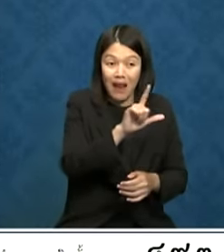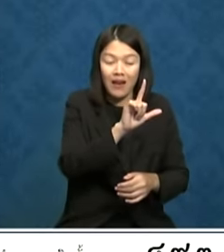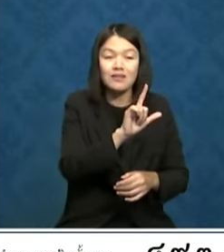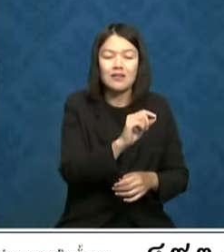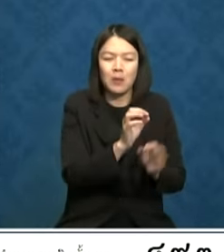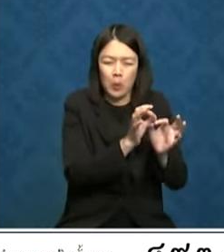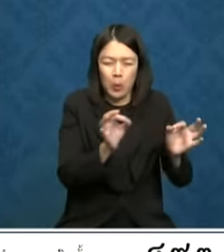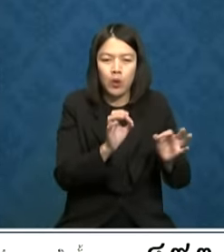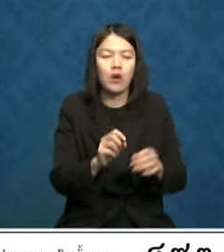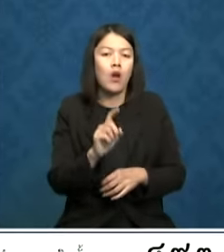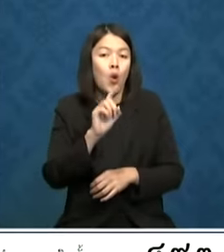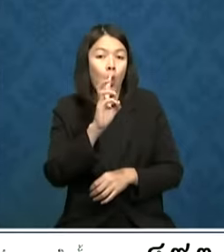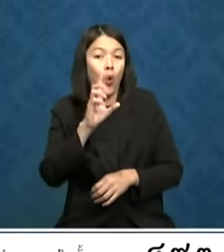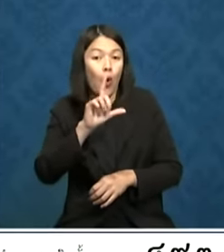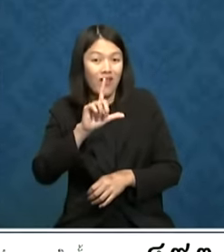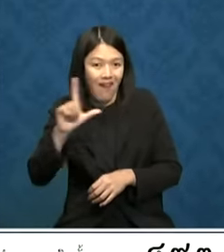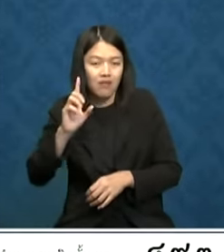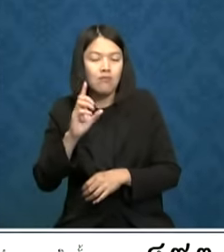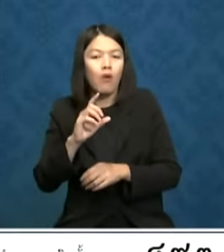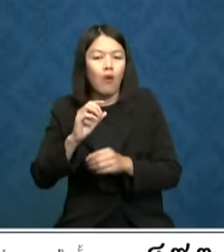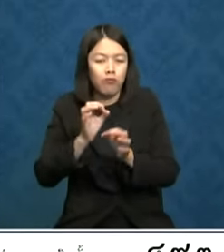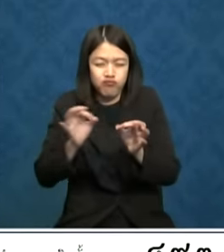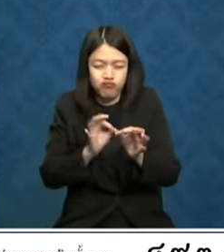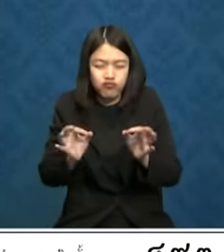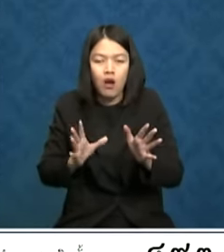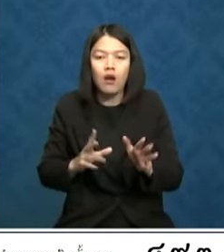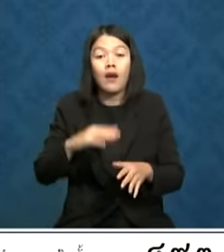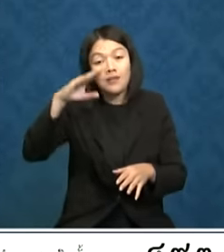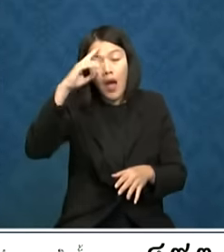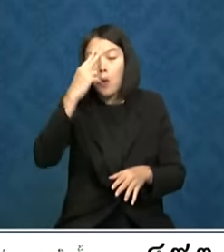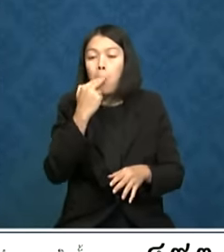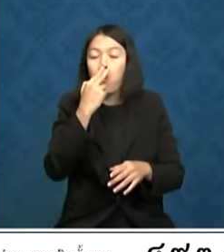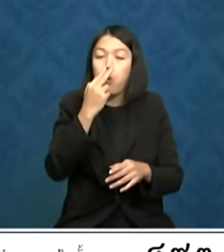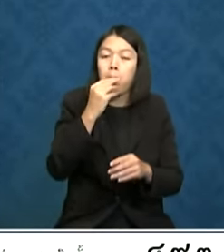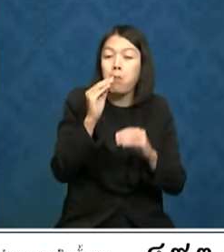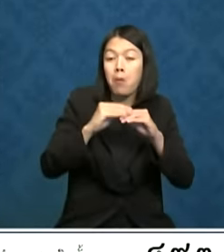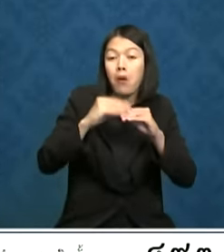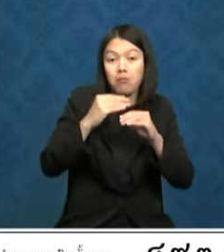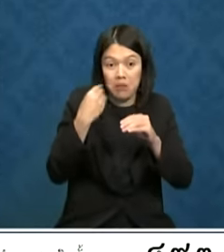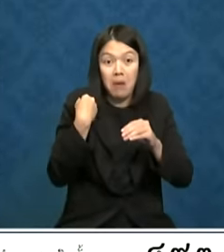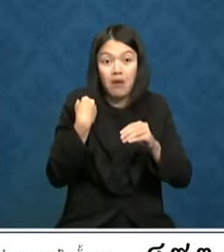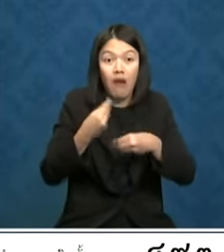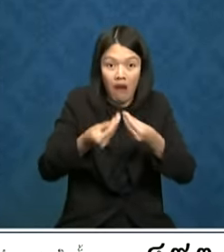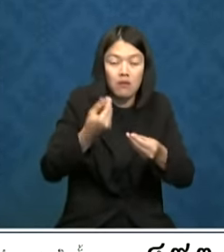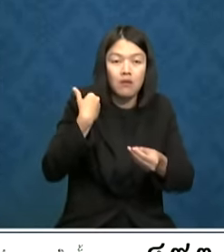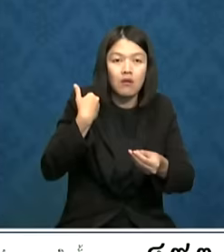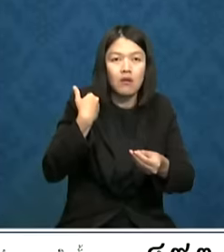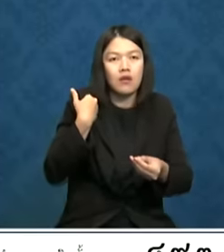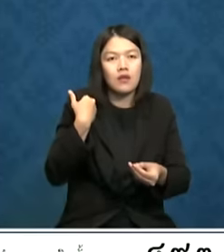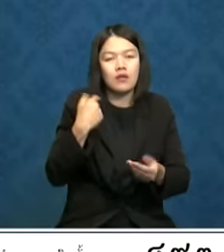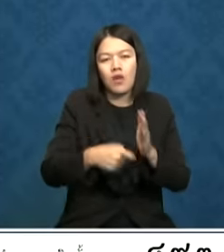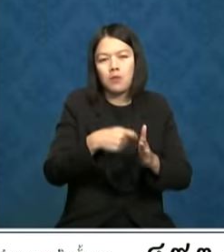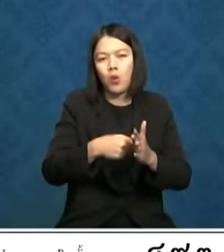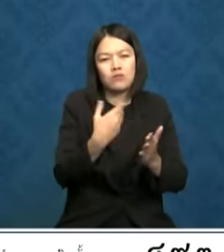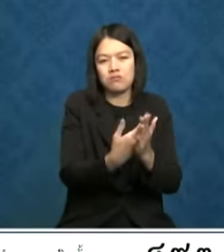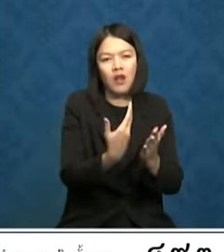ปีเพิ่มไปถึง 600ล้านเม็ดต่อปีค่ะทหารมีอาการคัดจมูกน้ำมูกไหลเป็นวัตต์เพิ่มขึ้นขนาดนั้นเลยรอคะถ้าจะกล่าวถึงเหตุผลด้าน